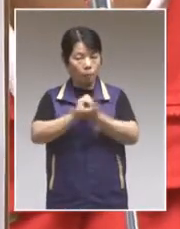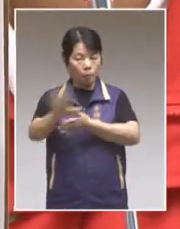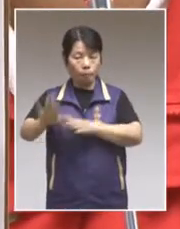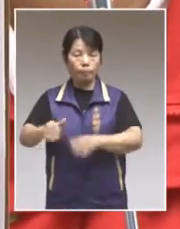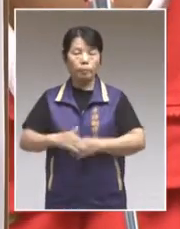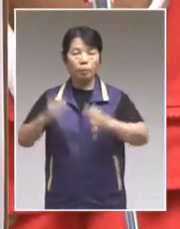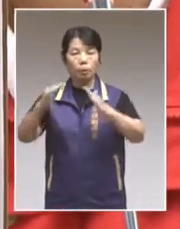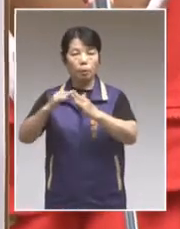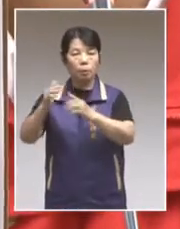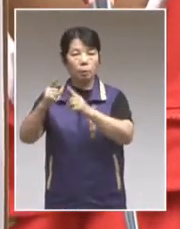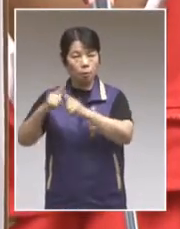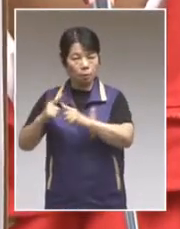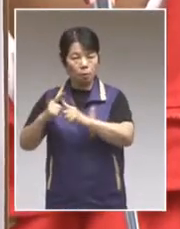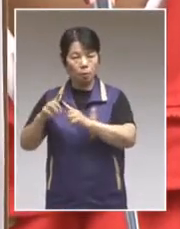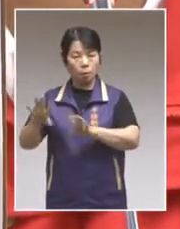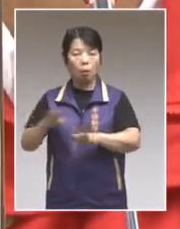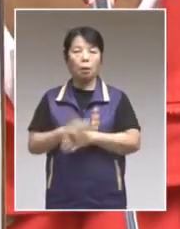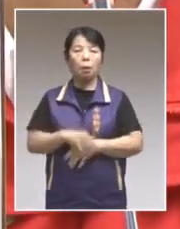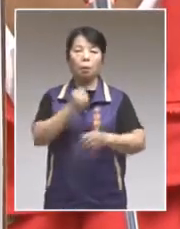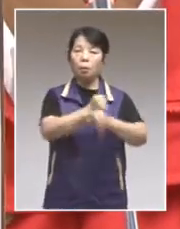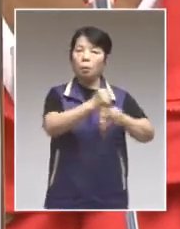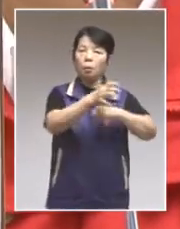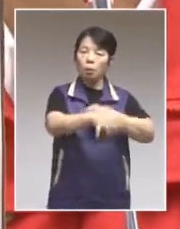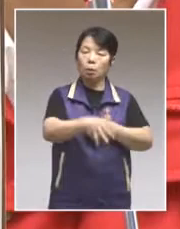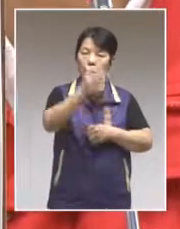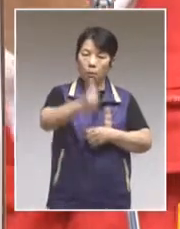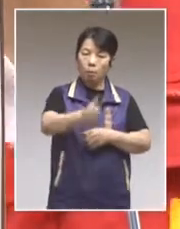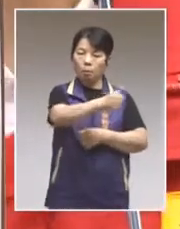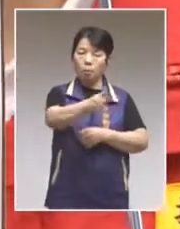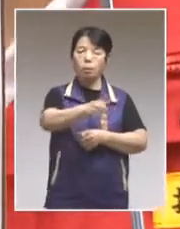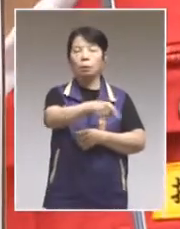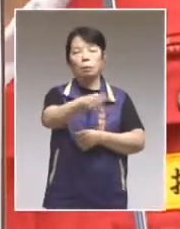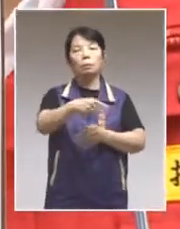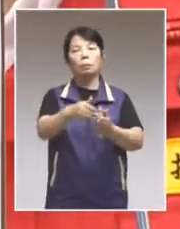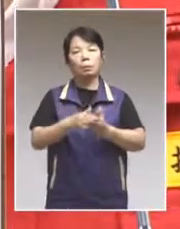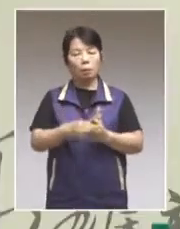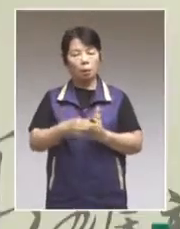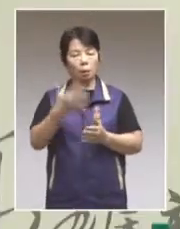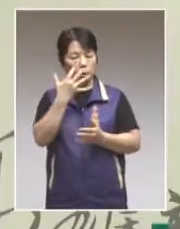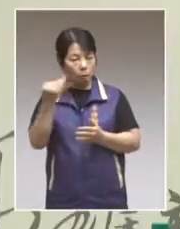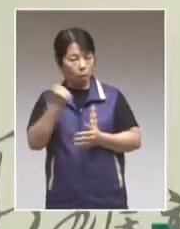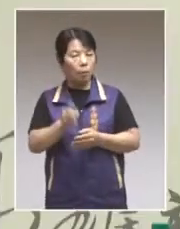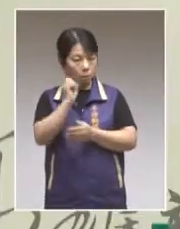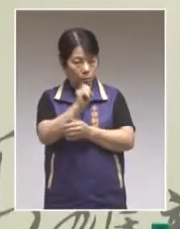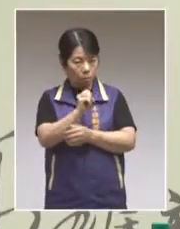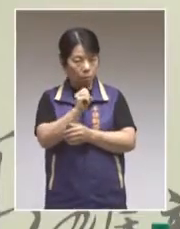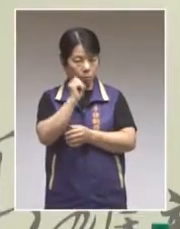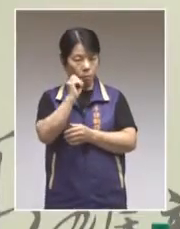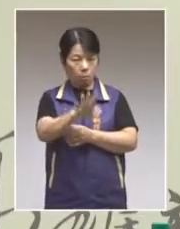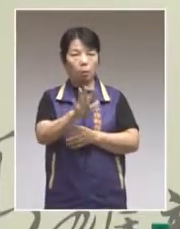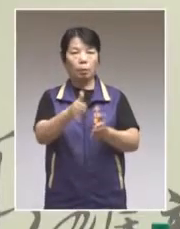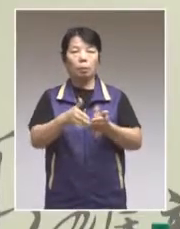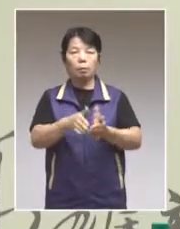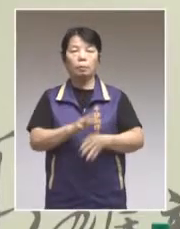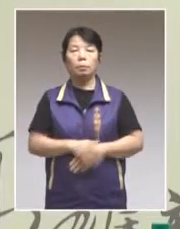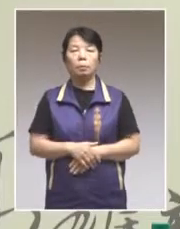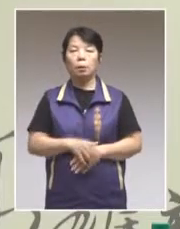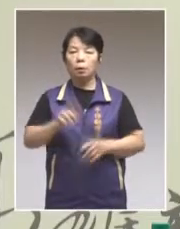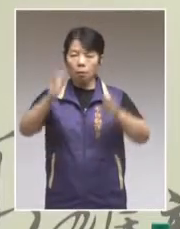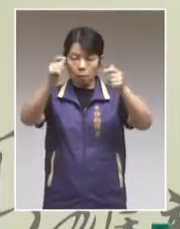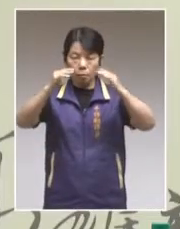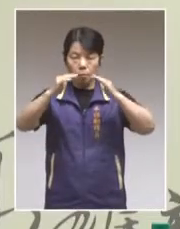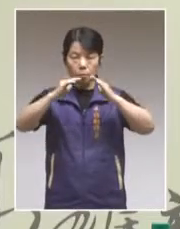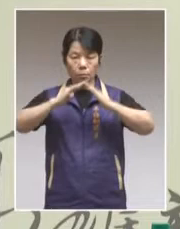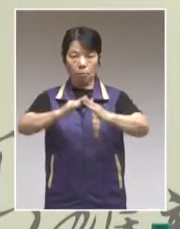人或职场负责人的姓名跟电话，好，那以现在我们高雄市的量能，我们还可以这个还是会用电